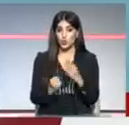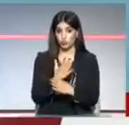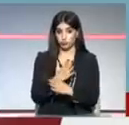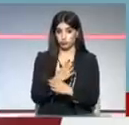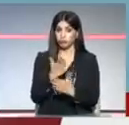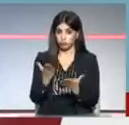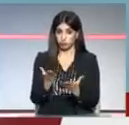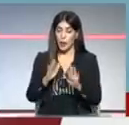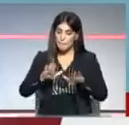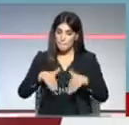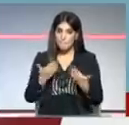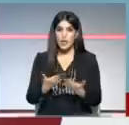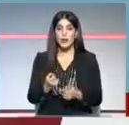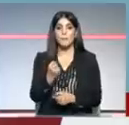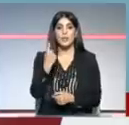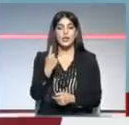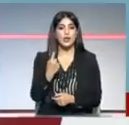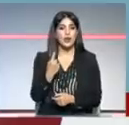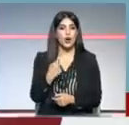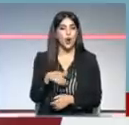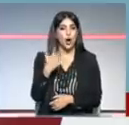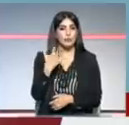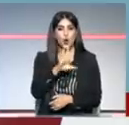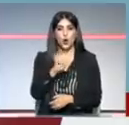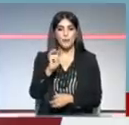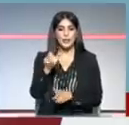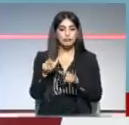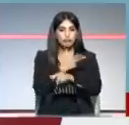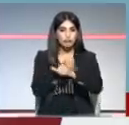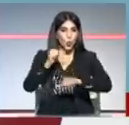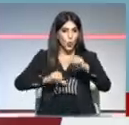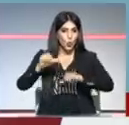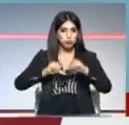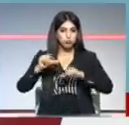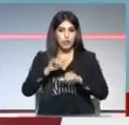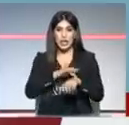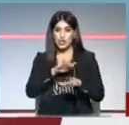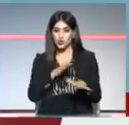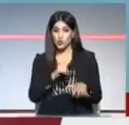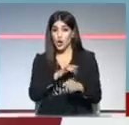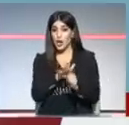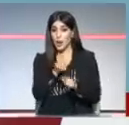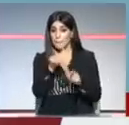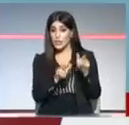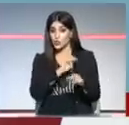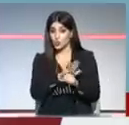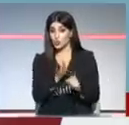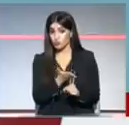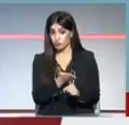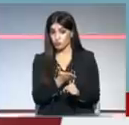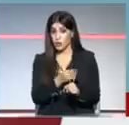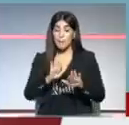كورونا بعد اجراء مائه وخمسه واربعين تحليلا على عينات مشتبها في اصابه اصحابها بالفيروس